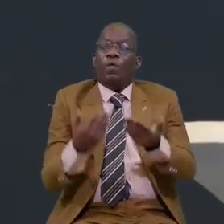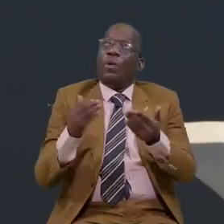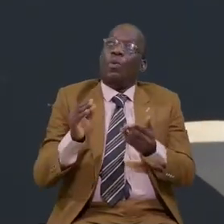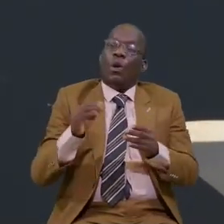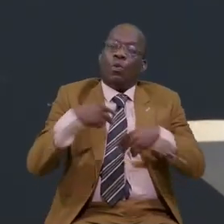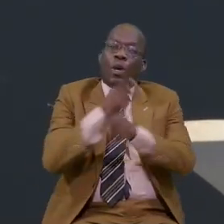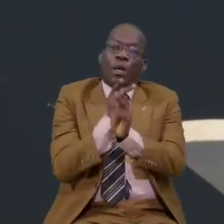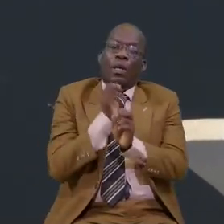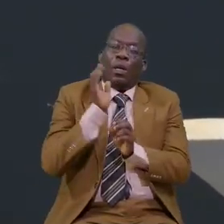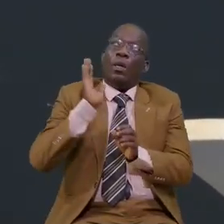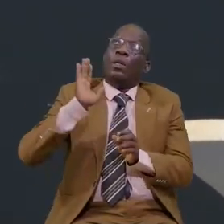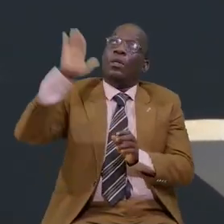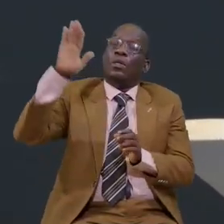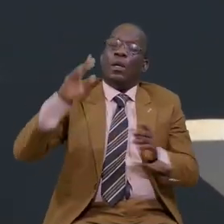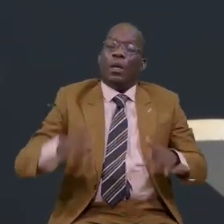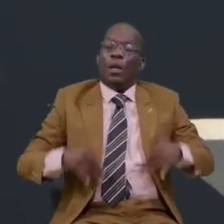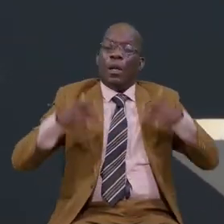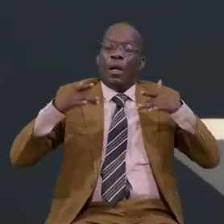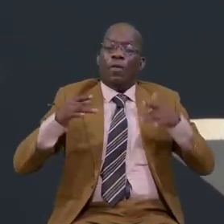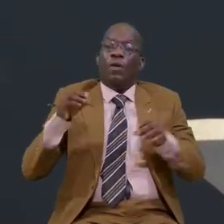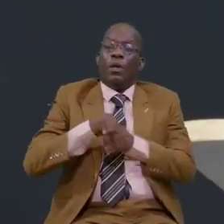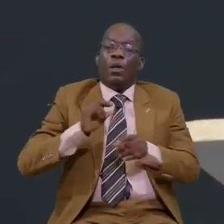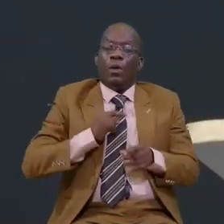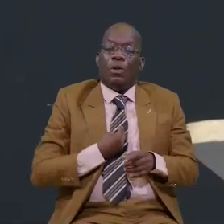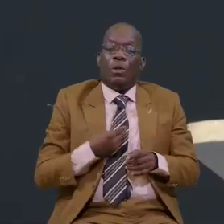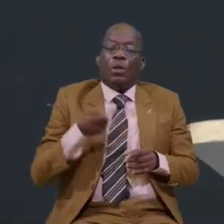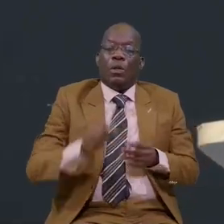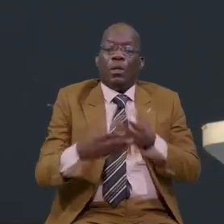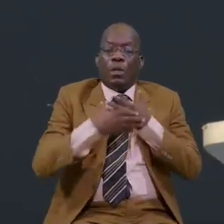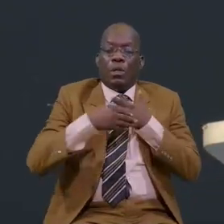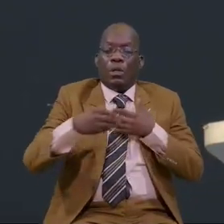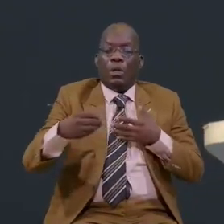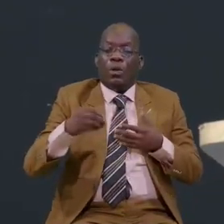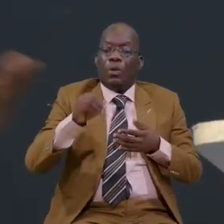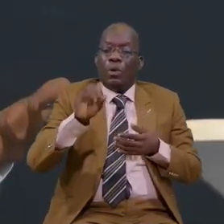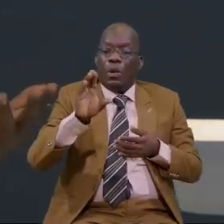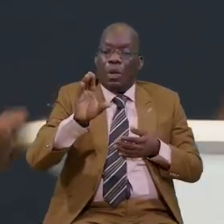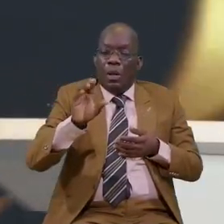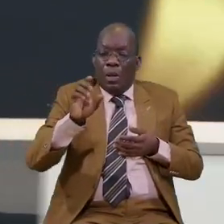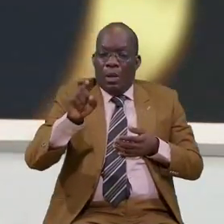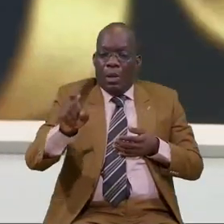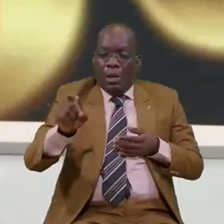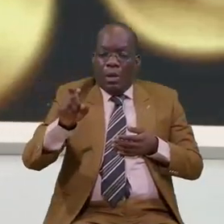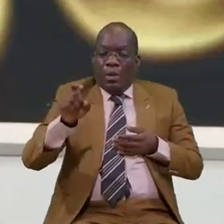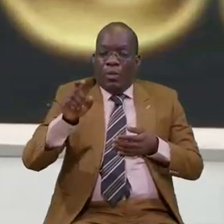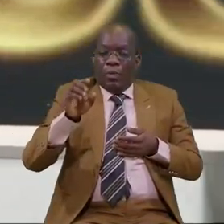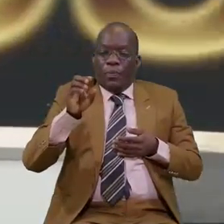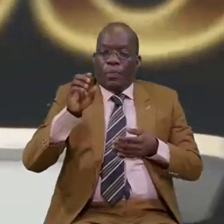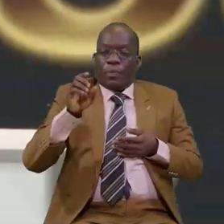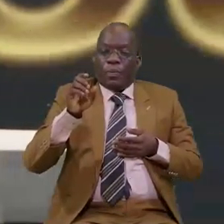le fils photocopieur, reproduisant des fils similaires,